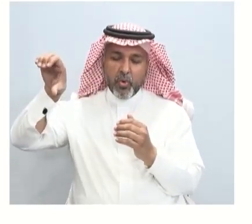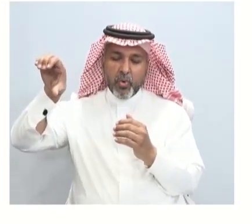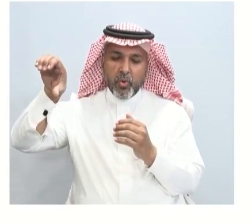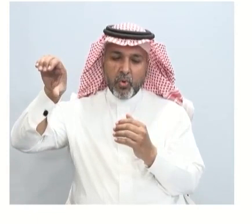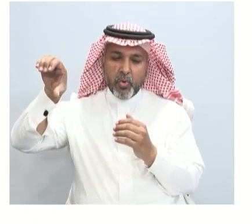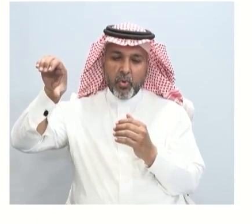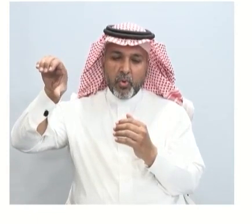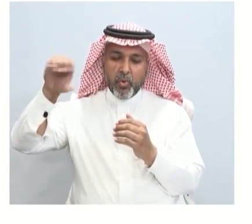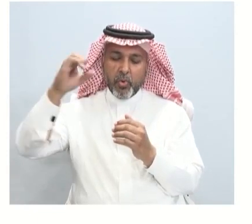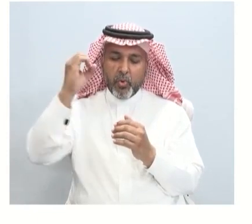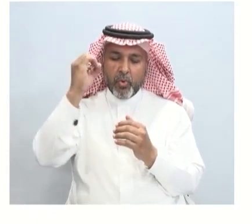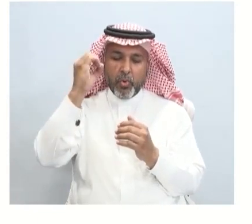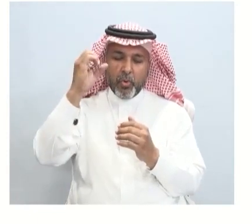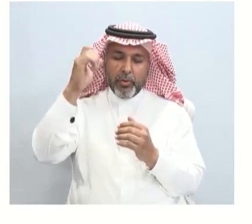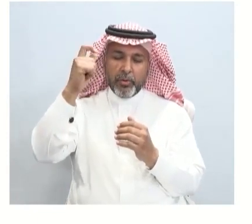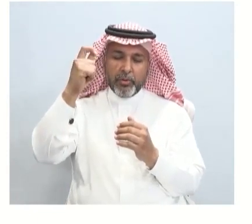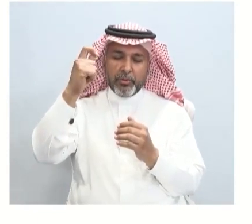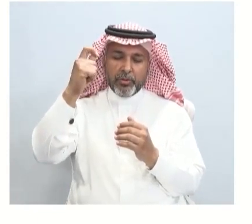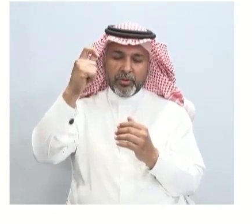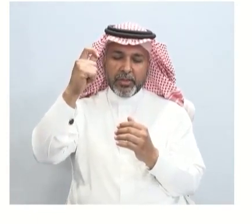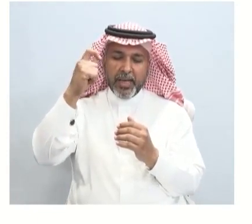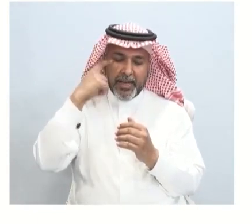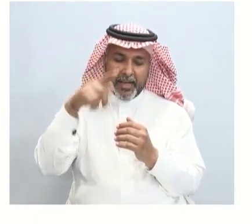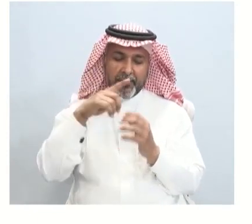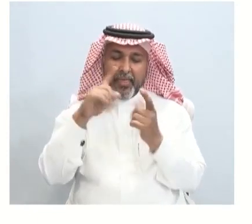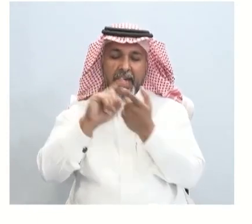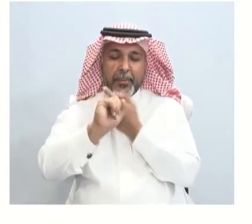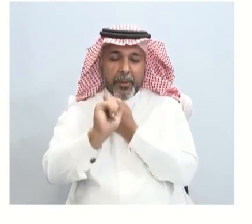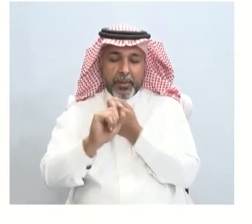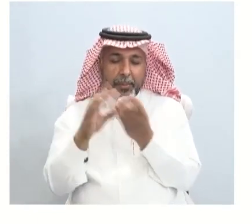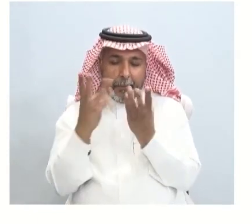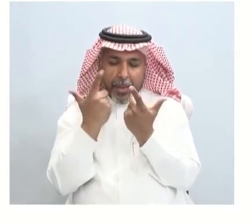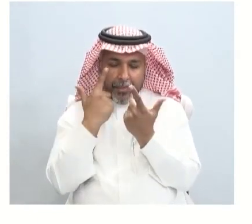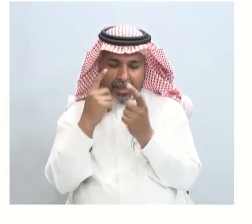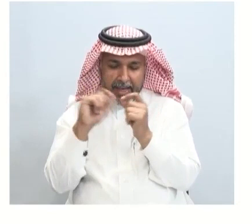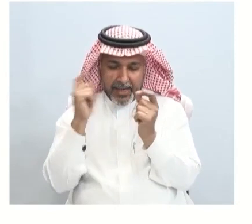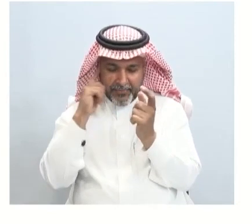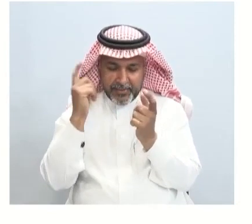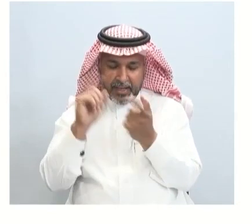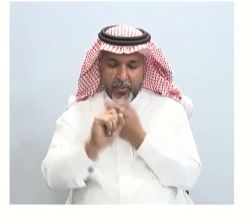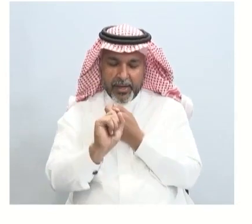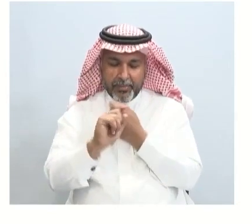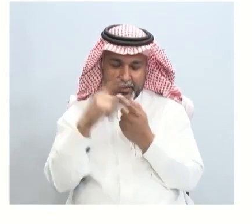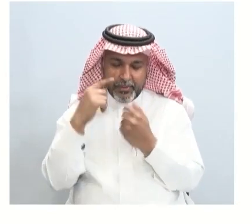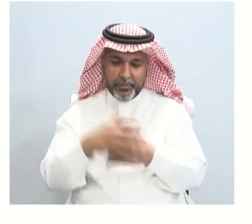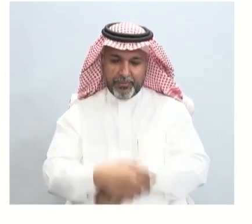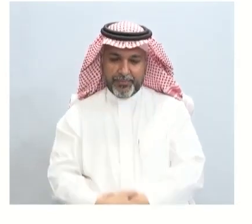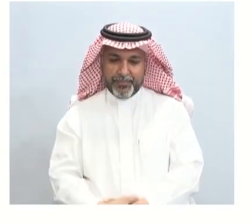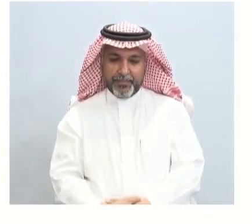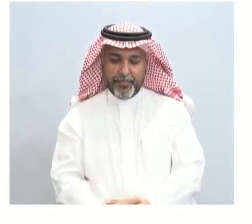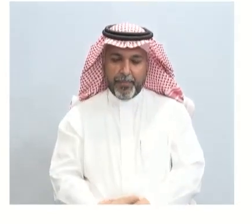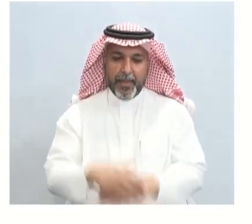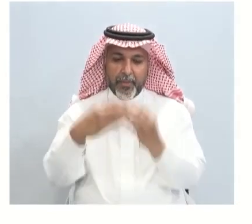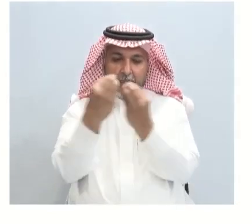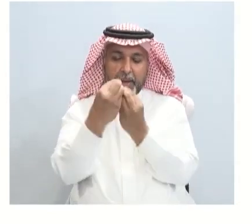الكوتان دائما مرتبطه بمين مرتبطه بالتان والسك دائما مرتبطه بالكوسا والكويك دائما مرتبطه